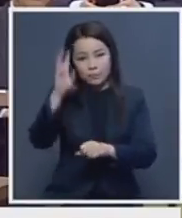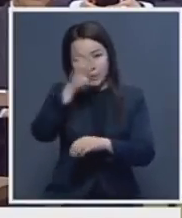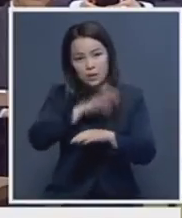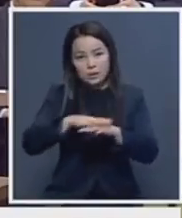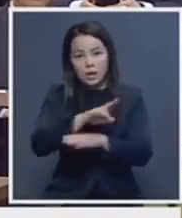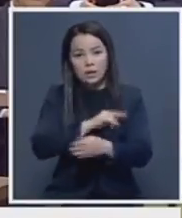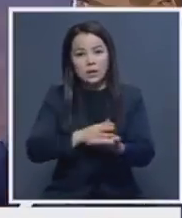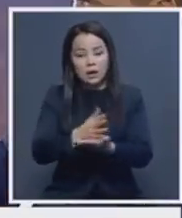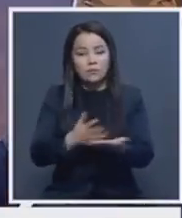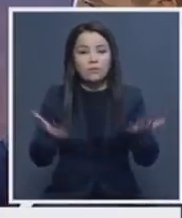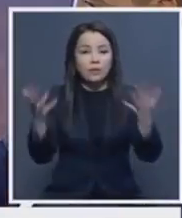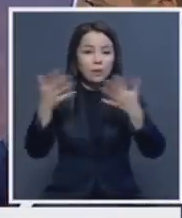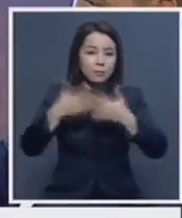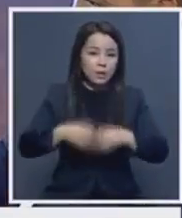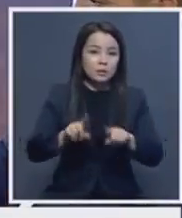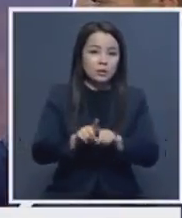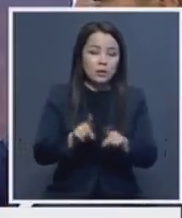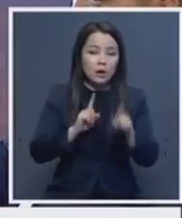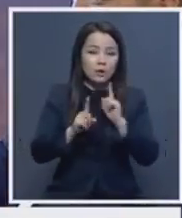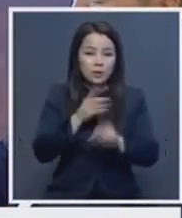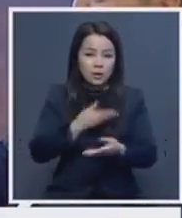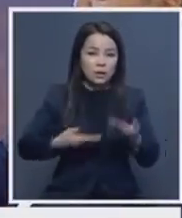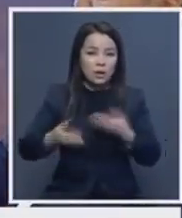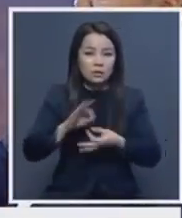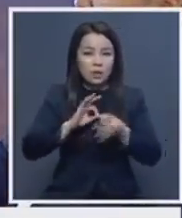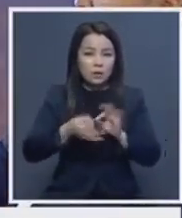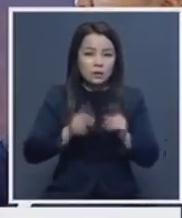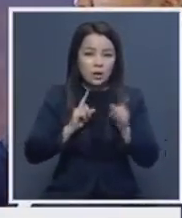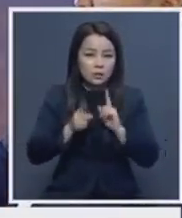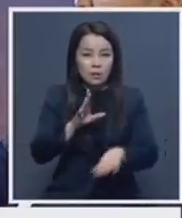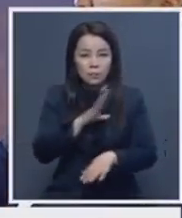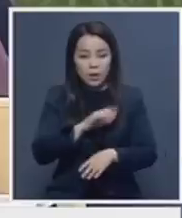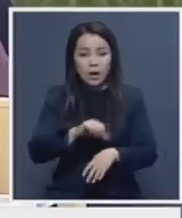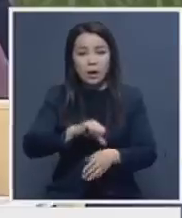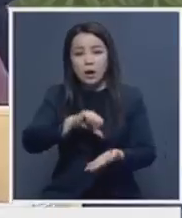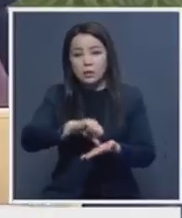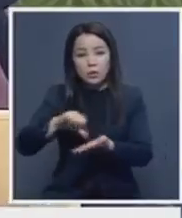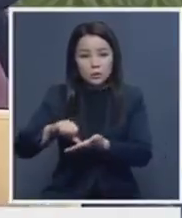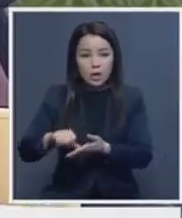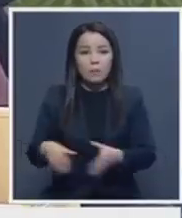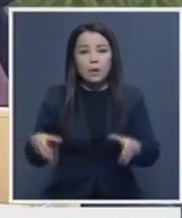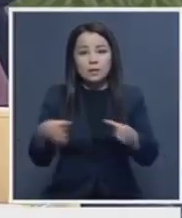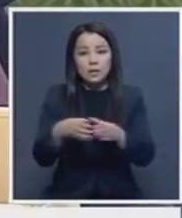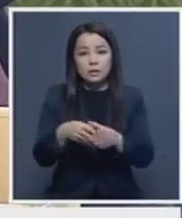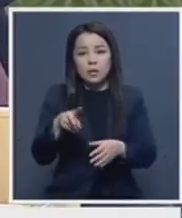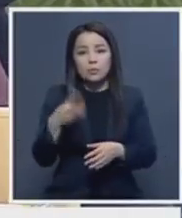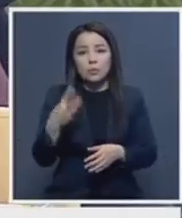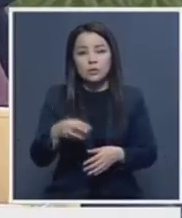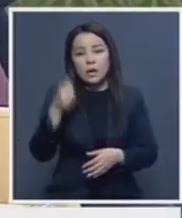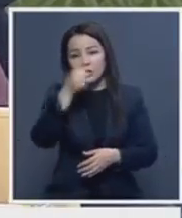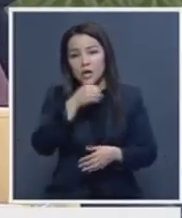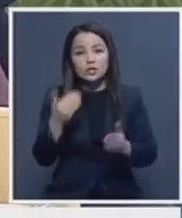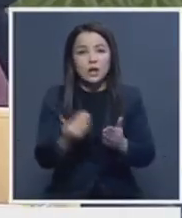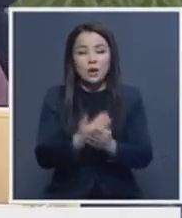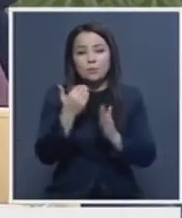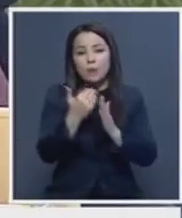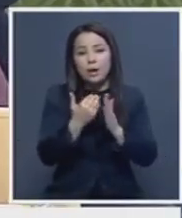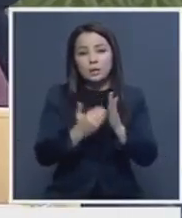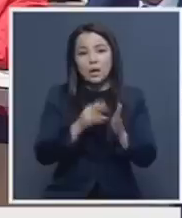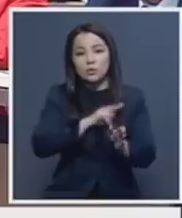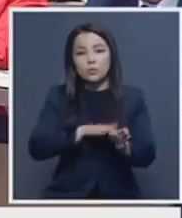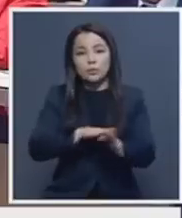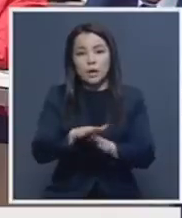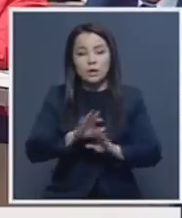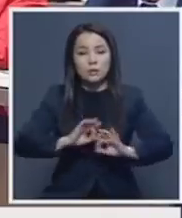қызметтерді автоматизациялау мәселелері талқыланды. Қатысушылар партияның 2030 жылға дейінгі жаңа бағдарламасын жүзеге асыру жолдарын